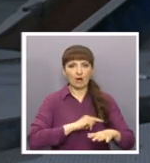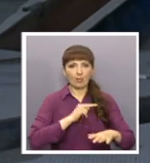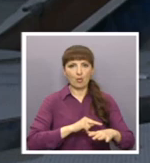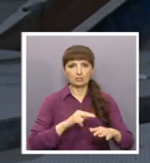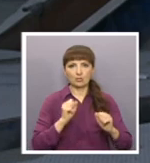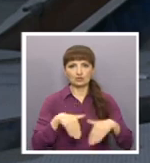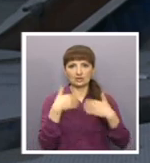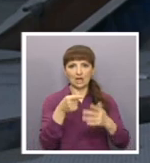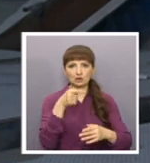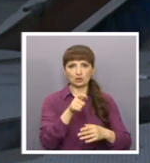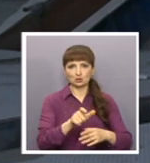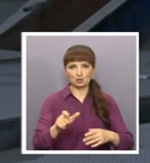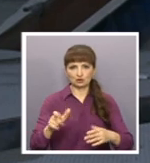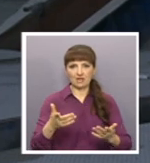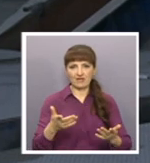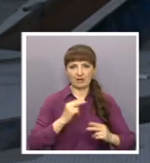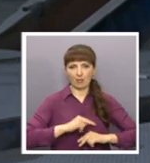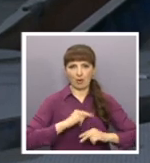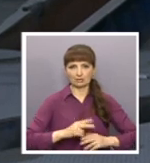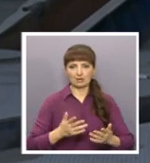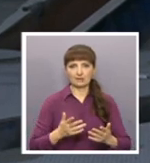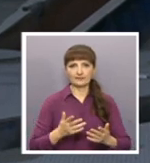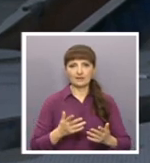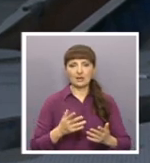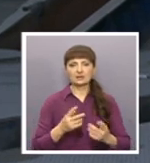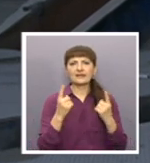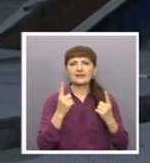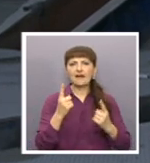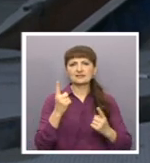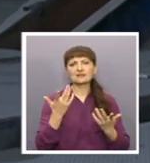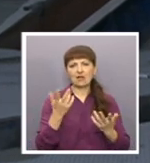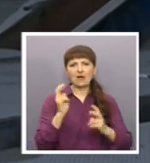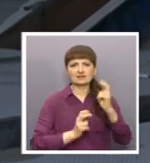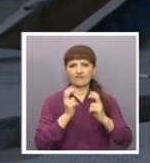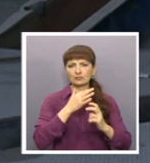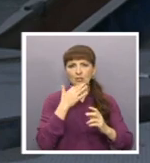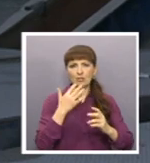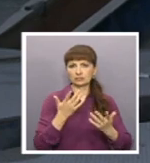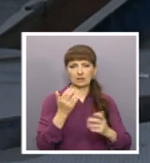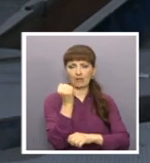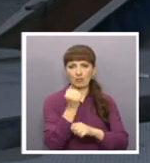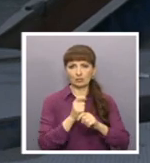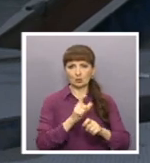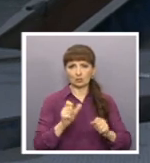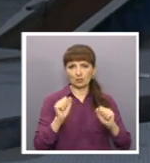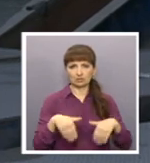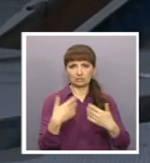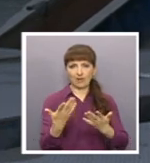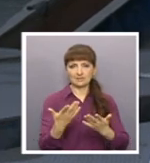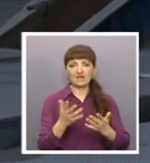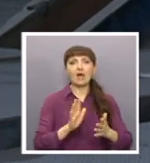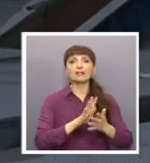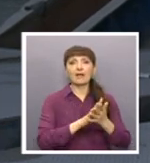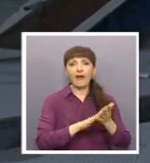рабочих. Никакого завода такого невозможно построить. Это гигантский объем рабочих мест. Мало того, если будет дальше по